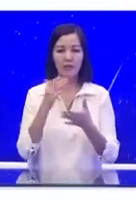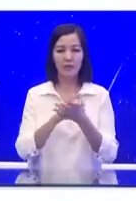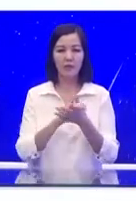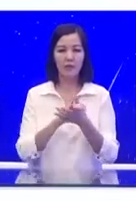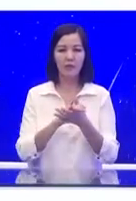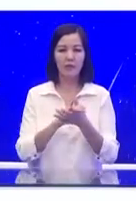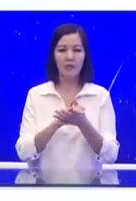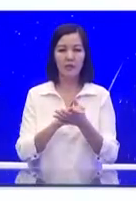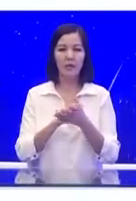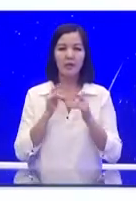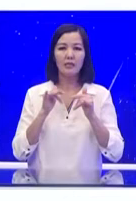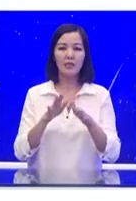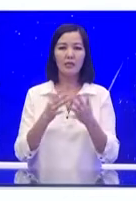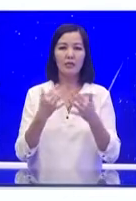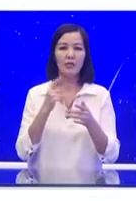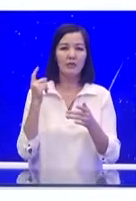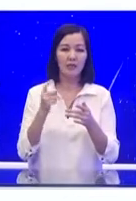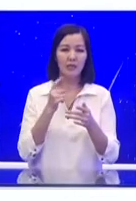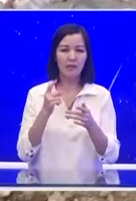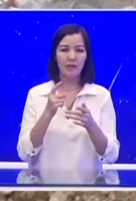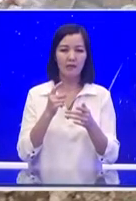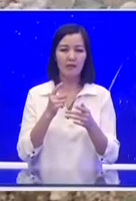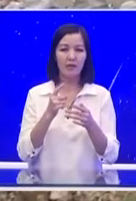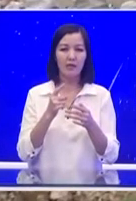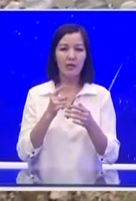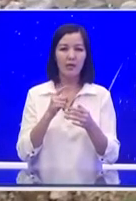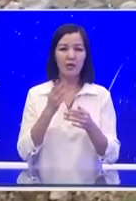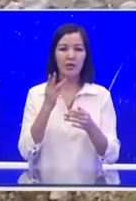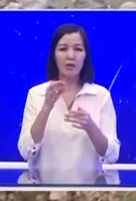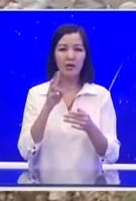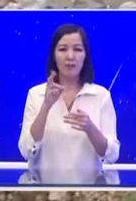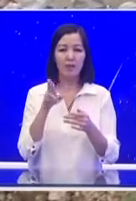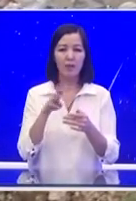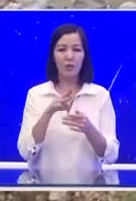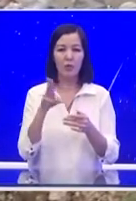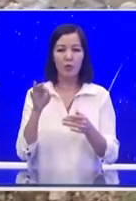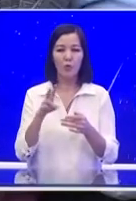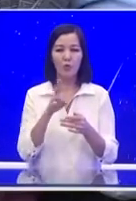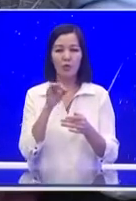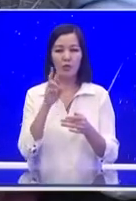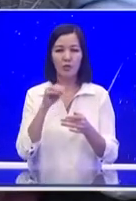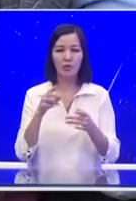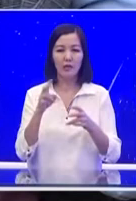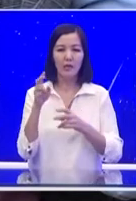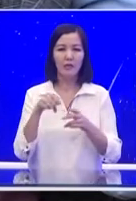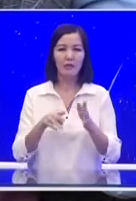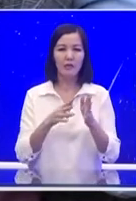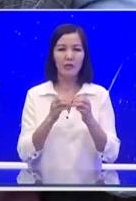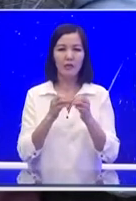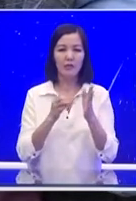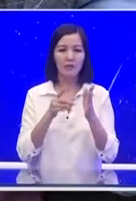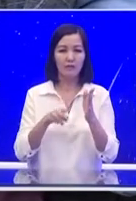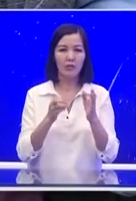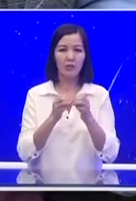и с деятельностью ряда сельскохозяйственных предприятий, таких как фирма Шабдалы Туошонжиагро. Это предприятие в 2016 году